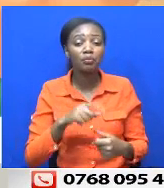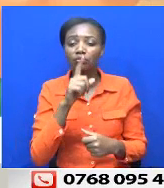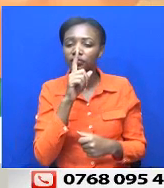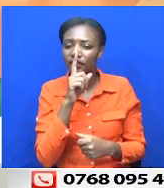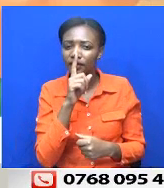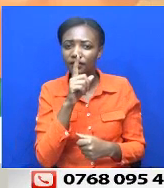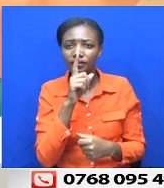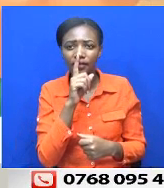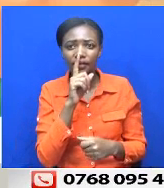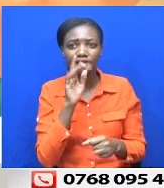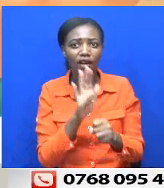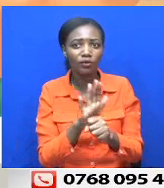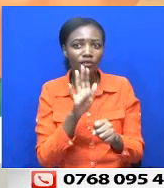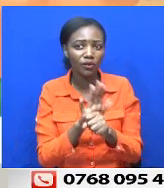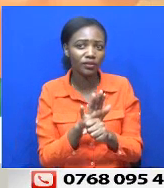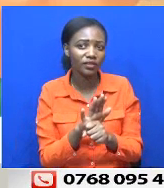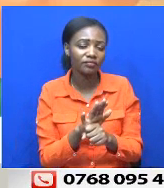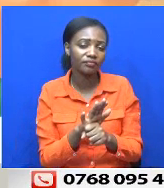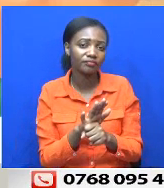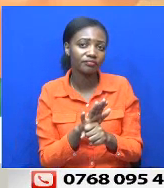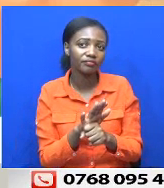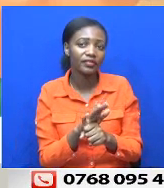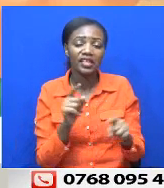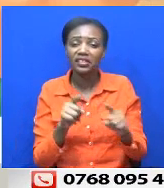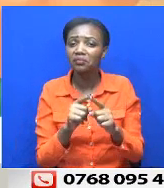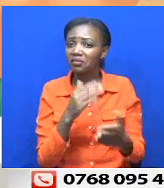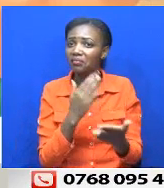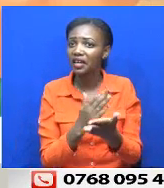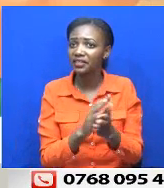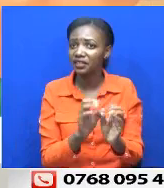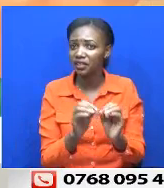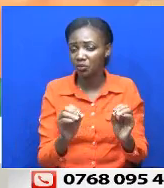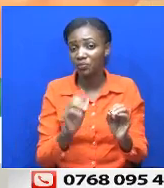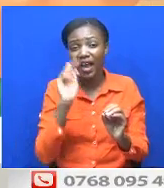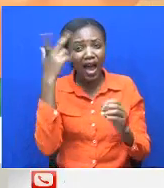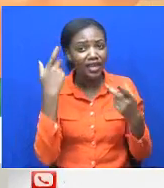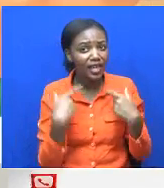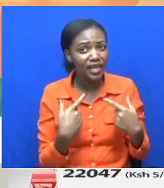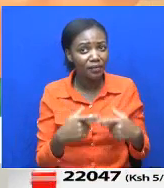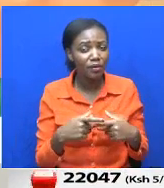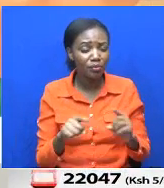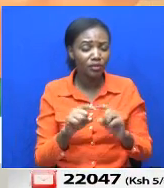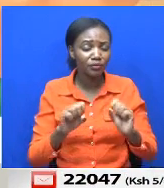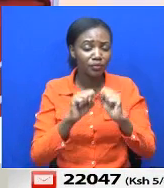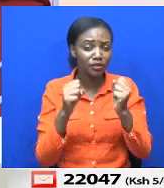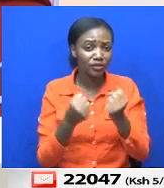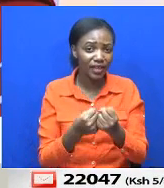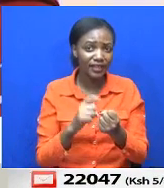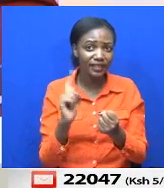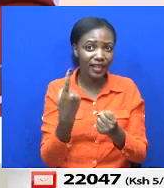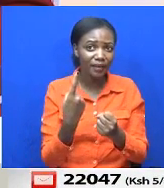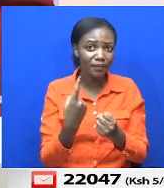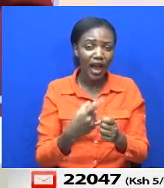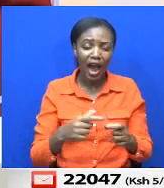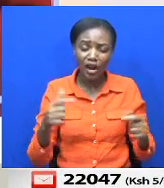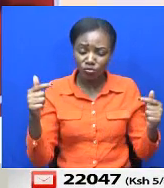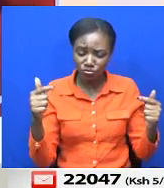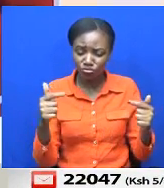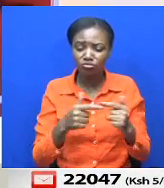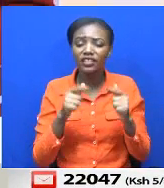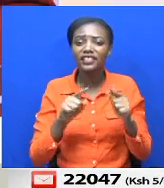hamna haki ambayo ilifanyika, na wala Wakenya ama jamii ilikuja ikakemea kisha